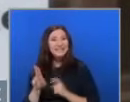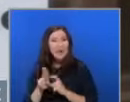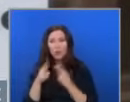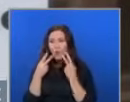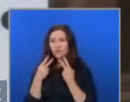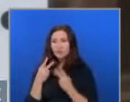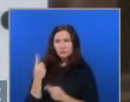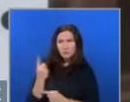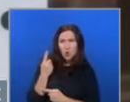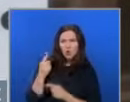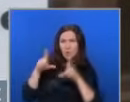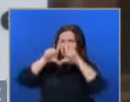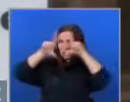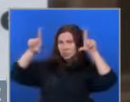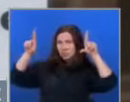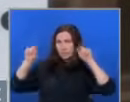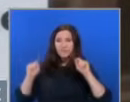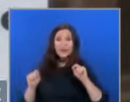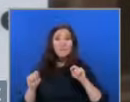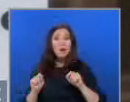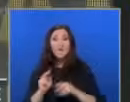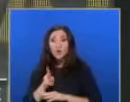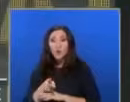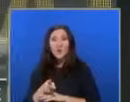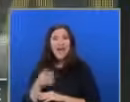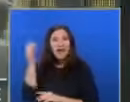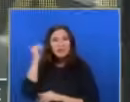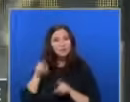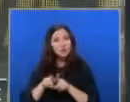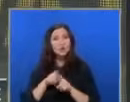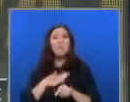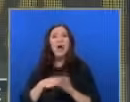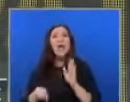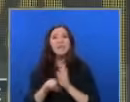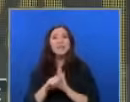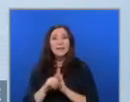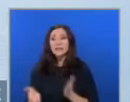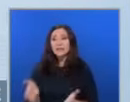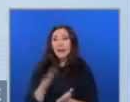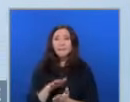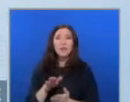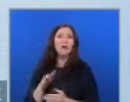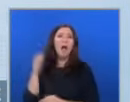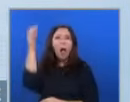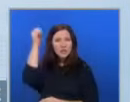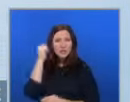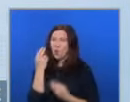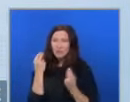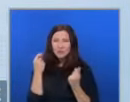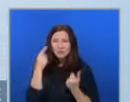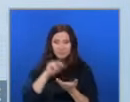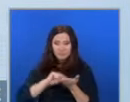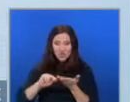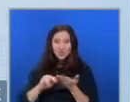Цанко вижда странна табела на входа на казино. Същата е публикувана и в Инстаграм страницата на казиното и гласи, че забраните са